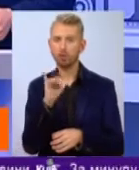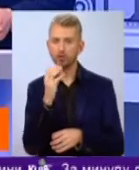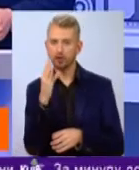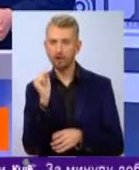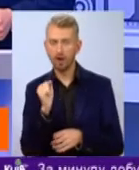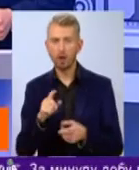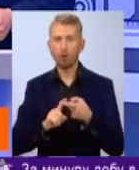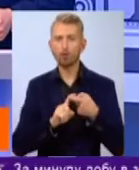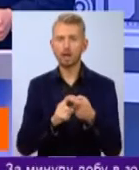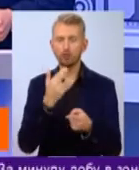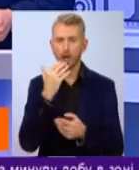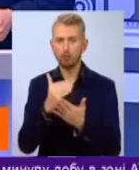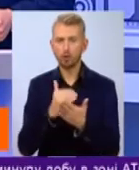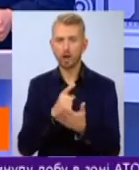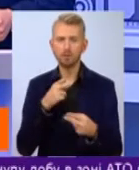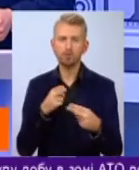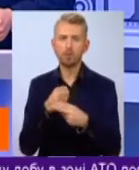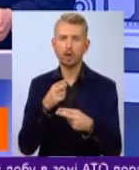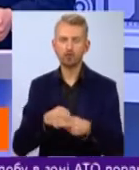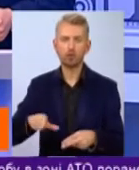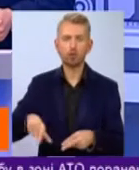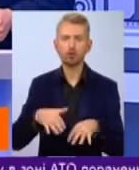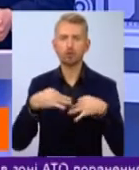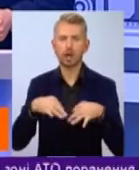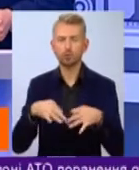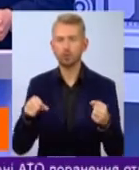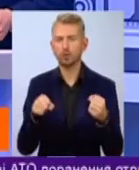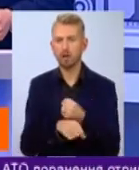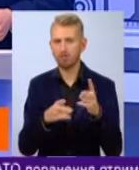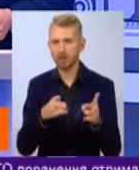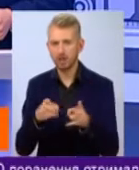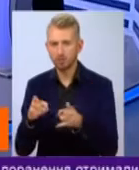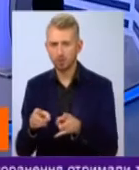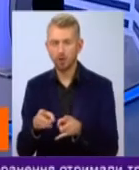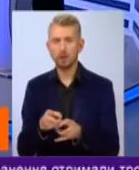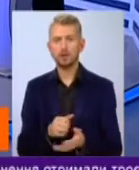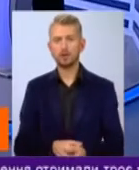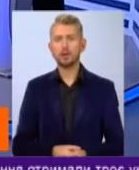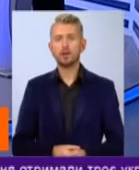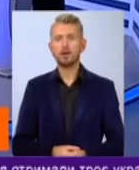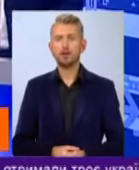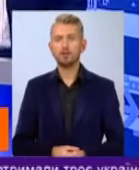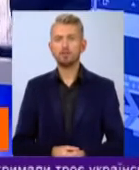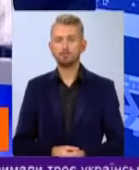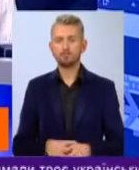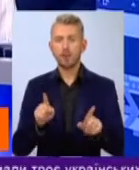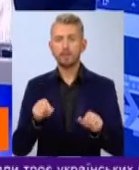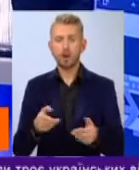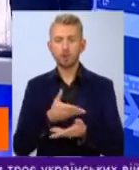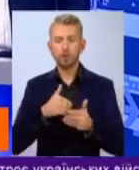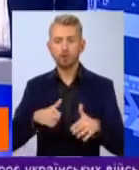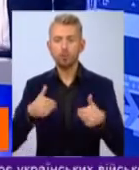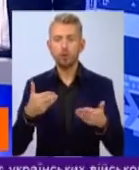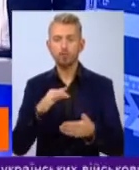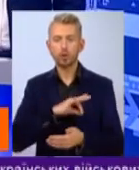координатор національної програми із попередження дорожньо-транспортного травматизму «Traffic Challenge». Також ми